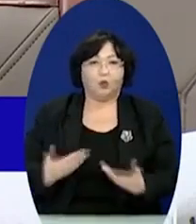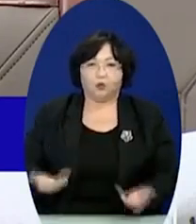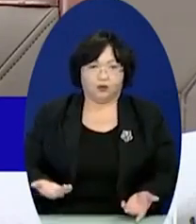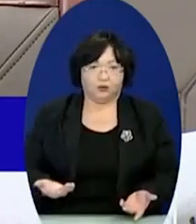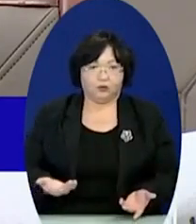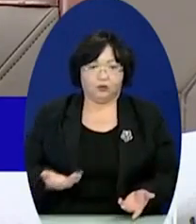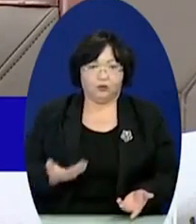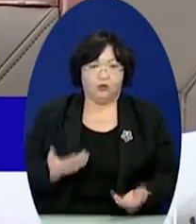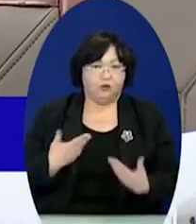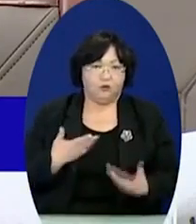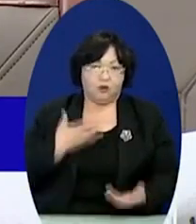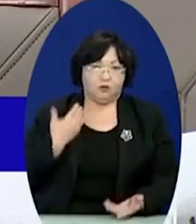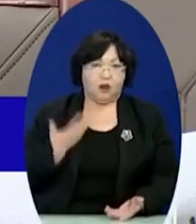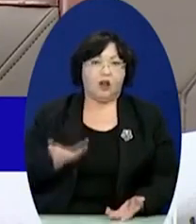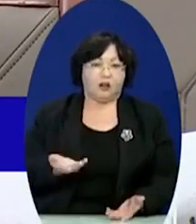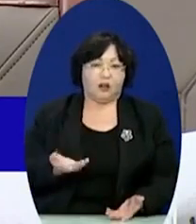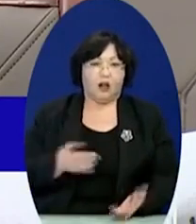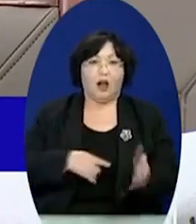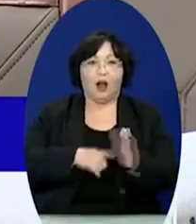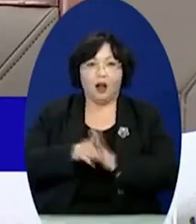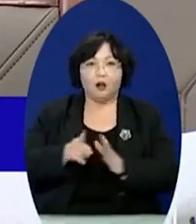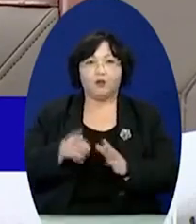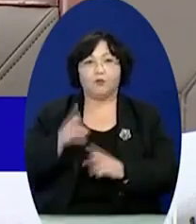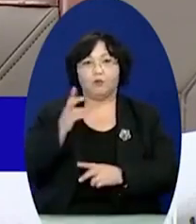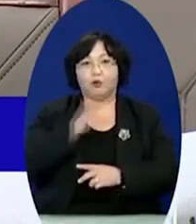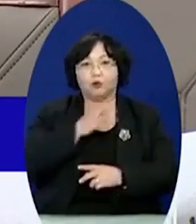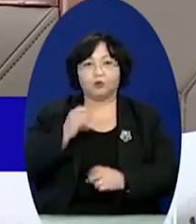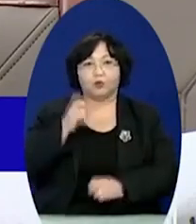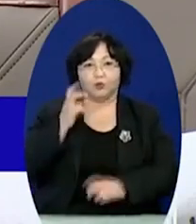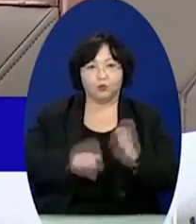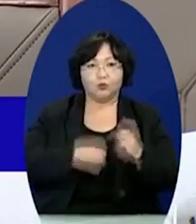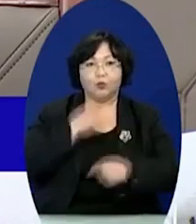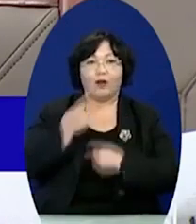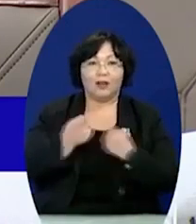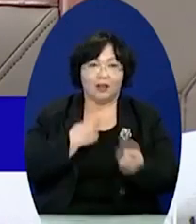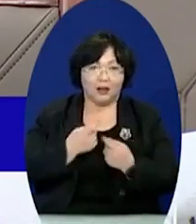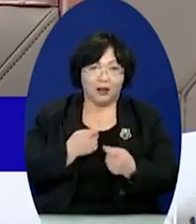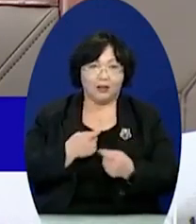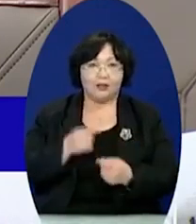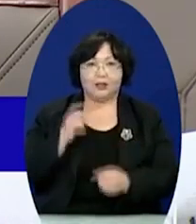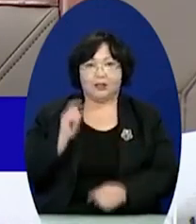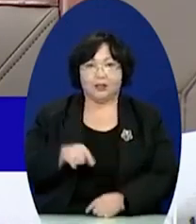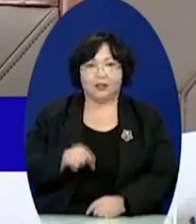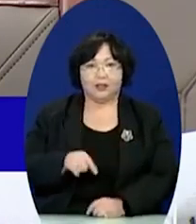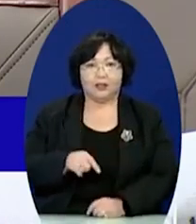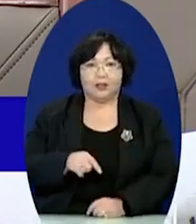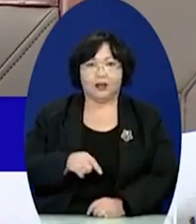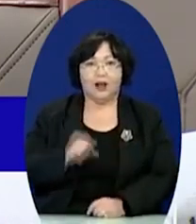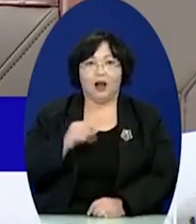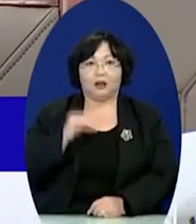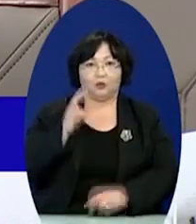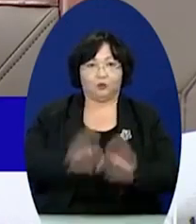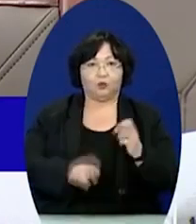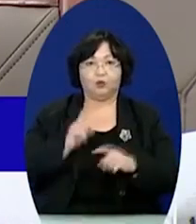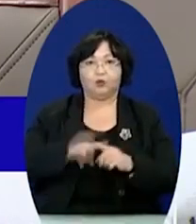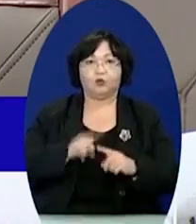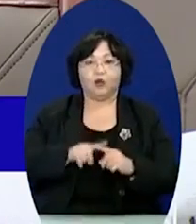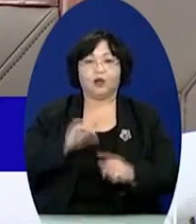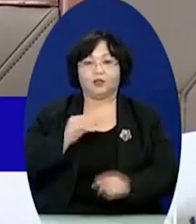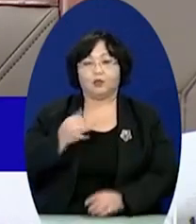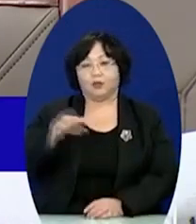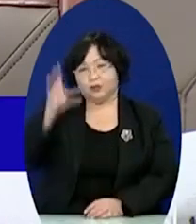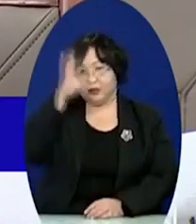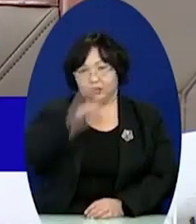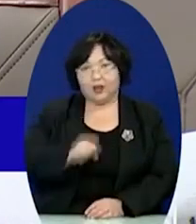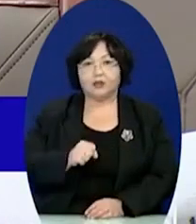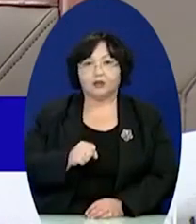Тэг анхудаага бид нар бас нэг энэ боловсруулах үйлдвэр гэдэг юм нэ тухай яригдаа. Тэр нь нэг аж үйлдвэрүүдэд чухал сайд үед миний